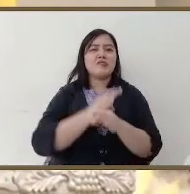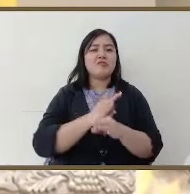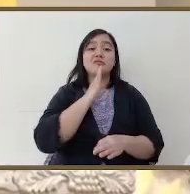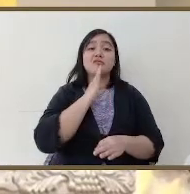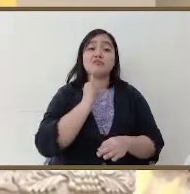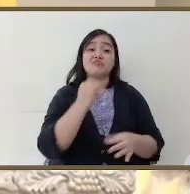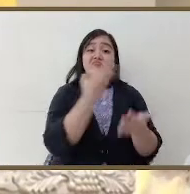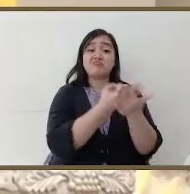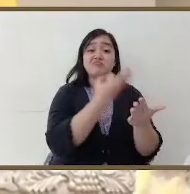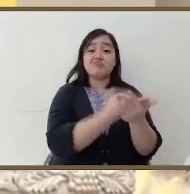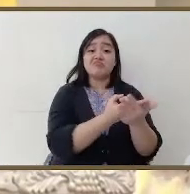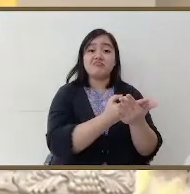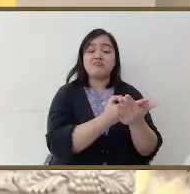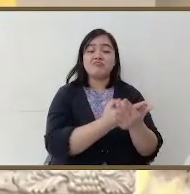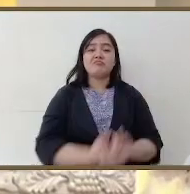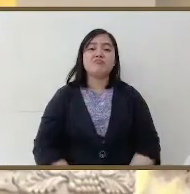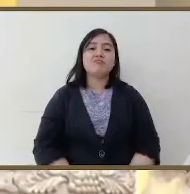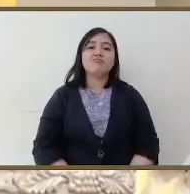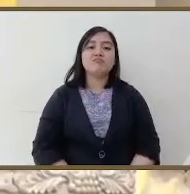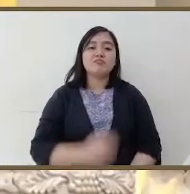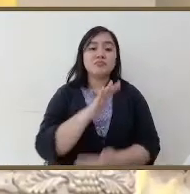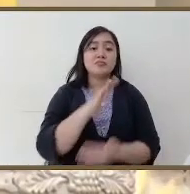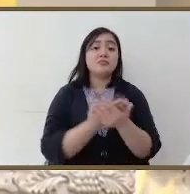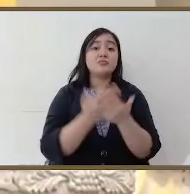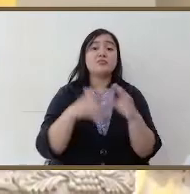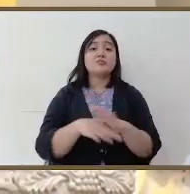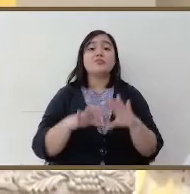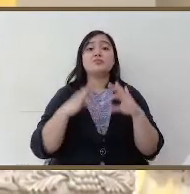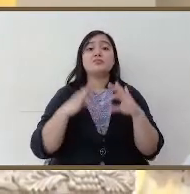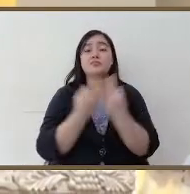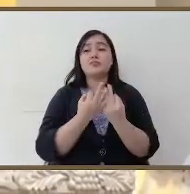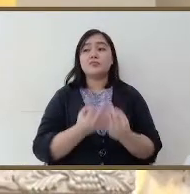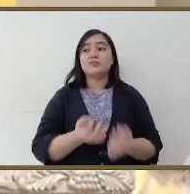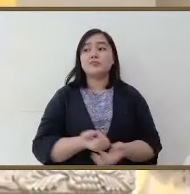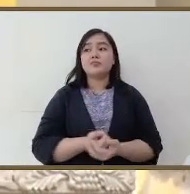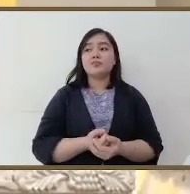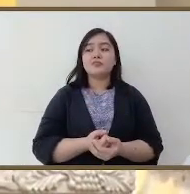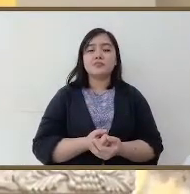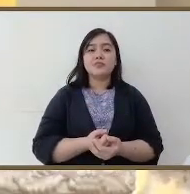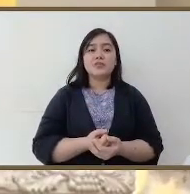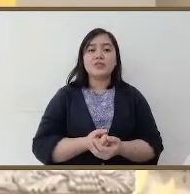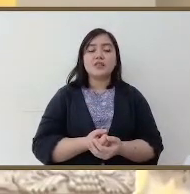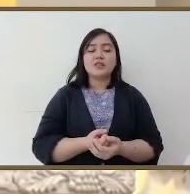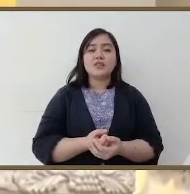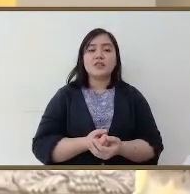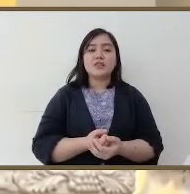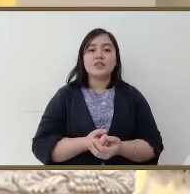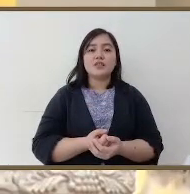Everybody in the house, mga kapatid, nauunawaan ninyo na may asawa kayo, may pera naman, pero nanunumbat pa.